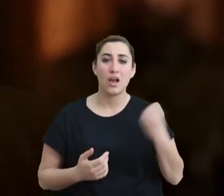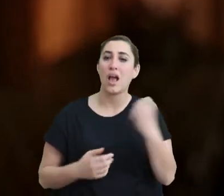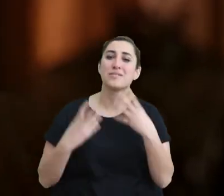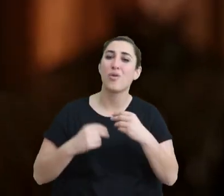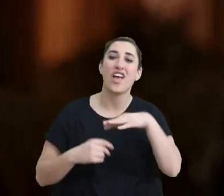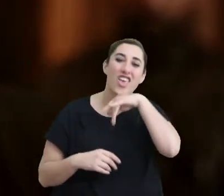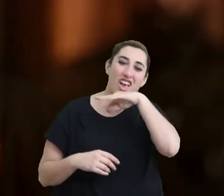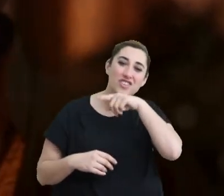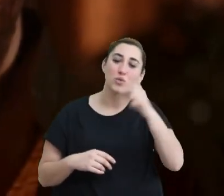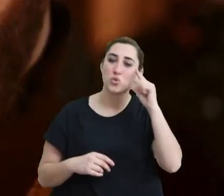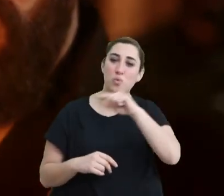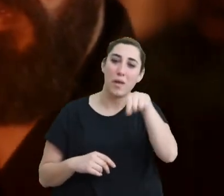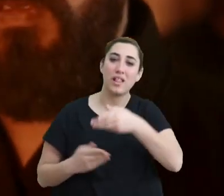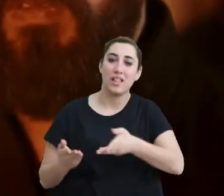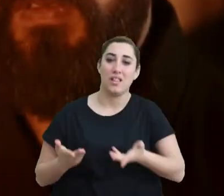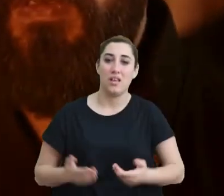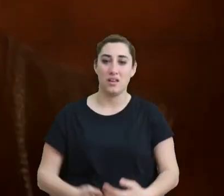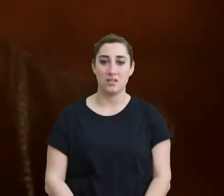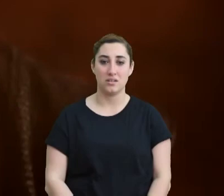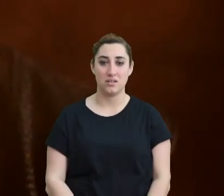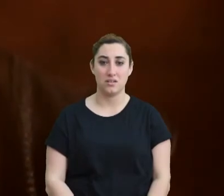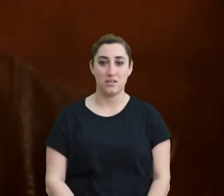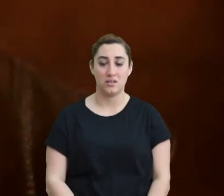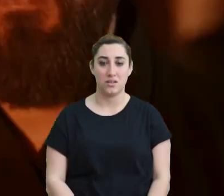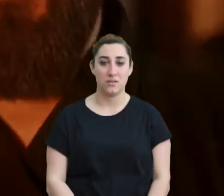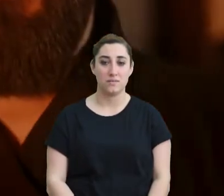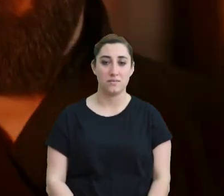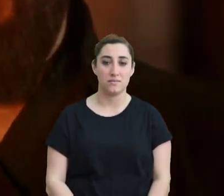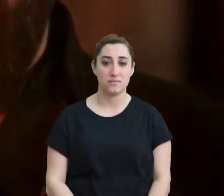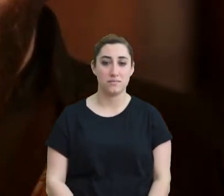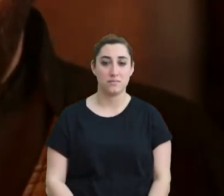efendim. Yunus yanıldığını anladı, ses etmiyor. Subaşı şaşkın.